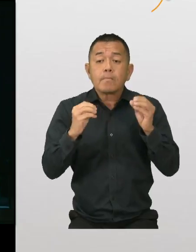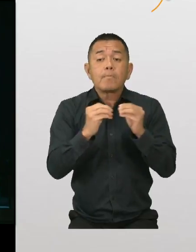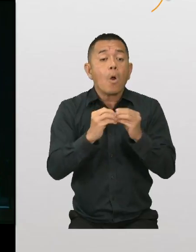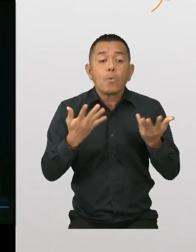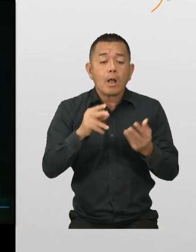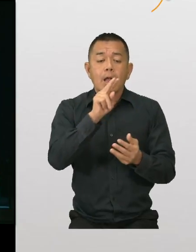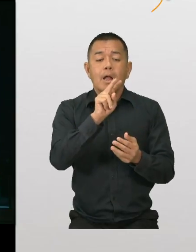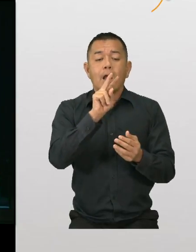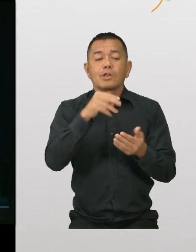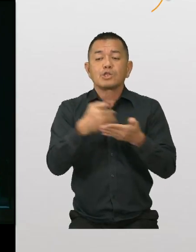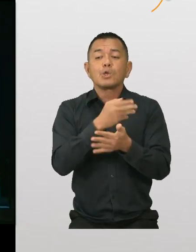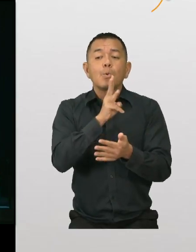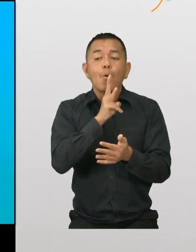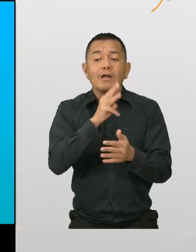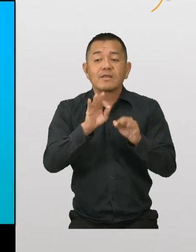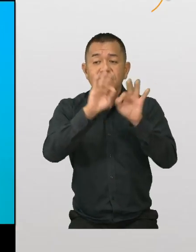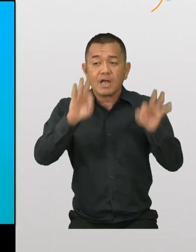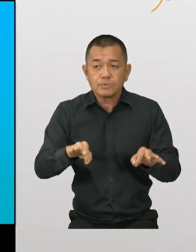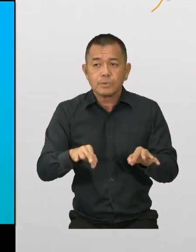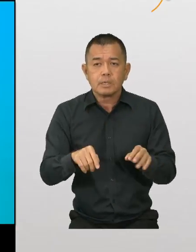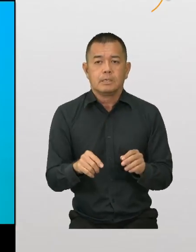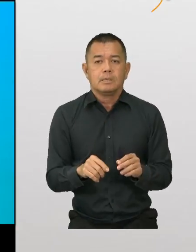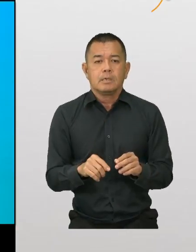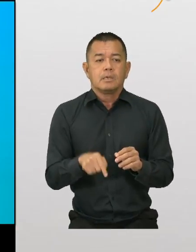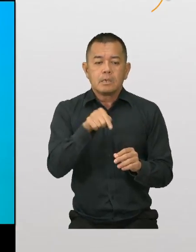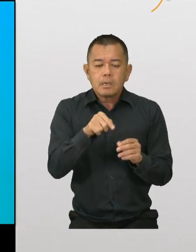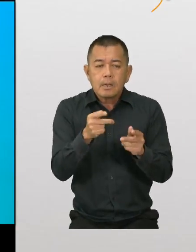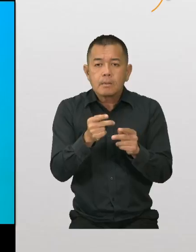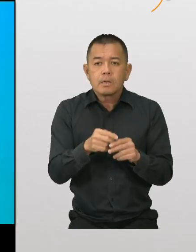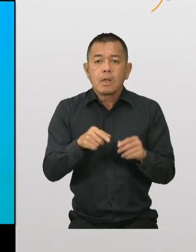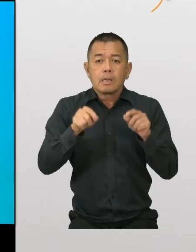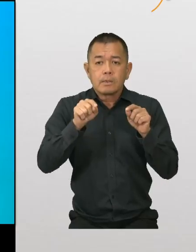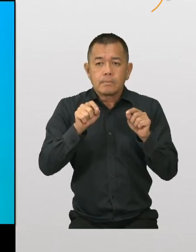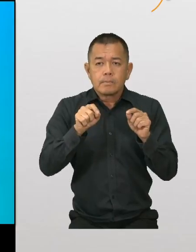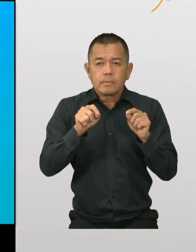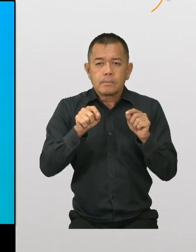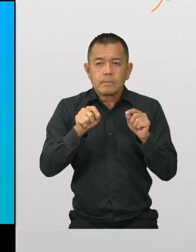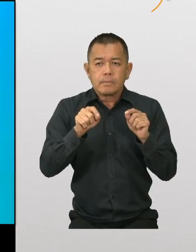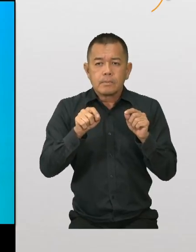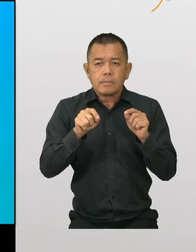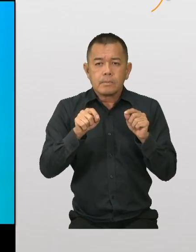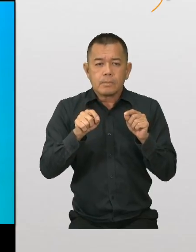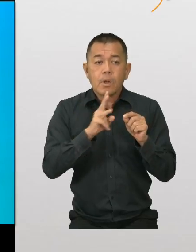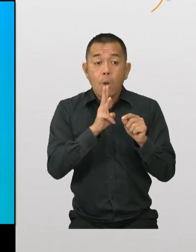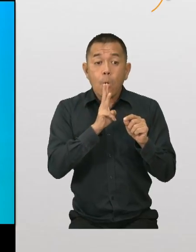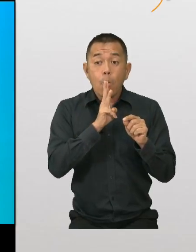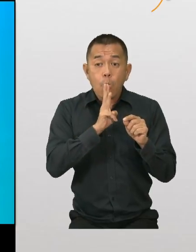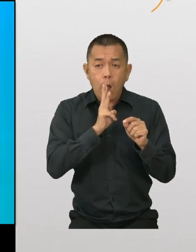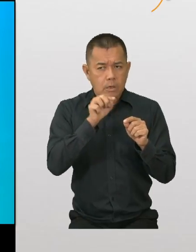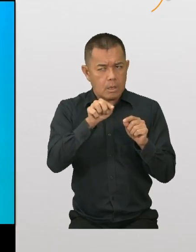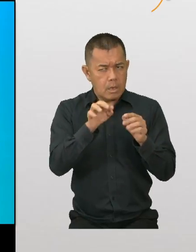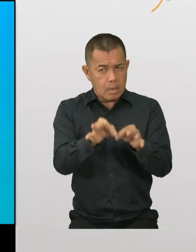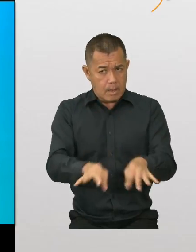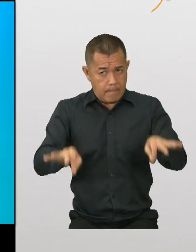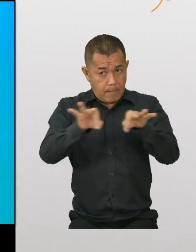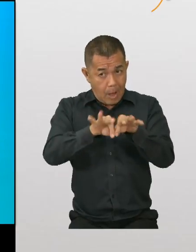Singapore, and these call for substantial 对 investments. 我国来说 Water 水一直 will 是非常 always 宝 be a 贵的 precious 资源 resource for us, 更 a 关系到国 strategic 家 and 的安全